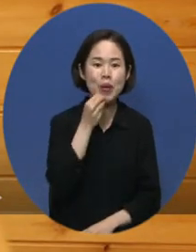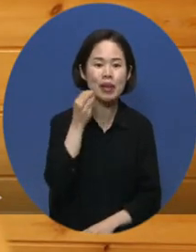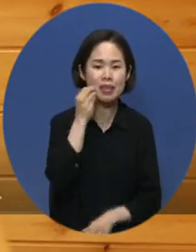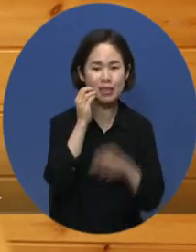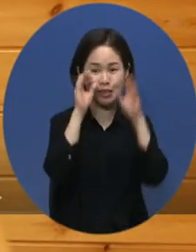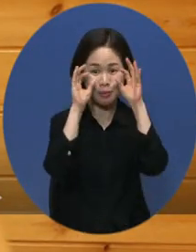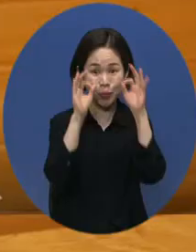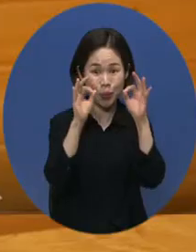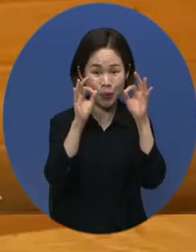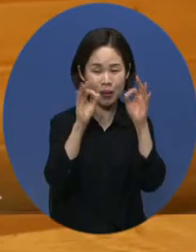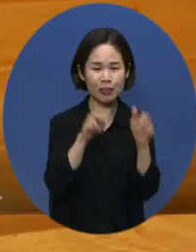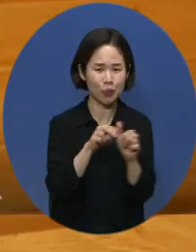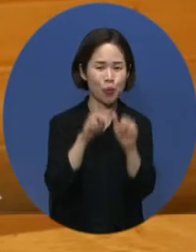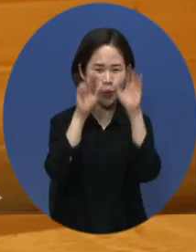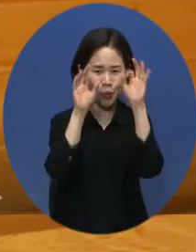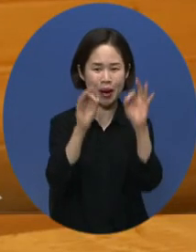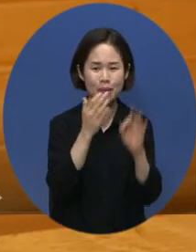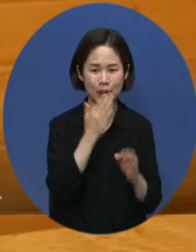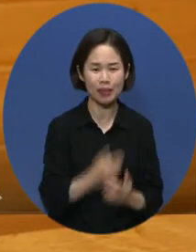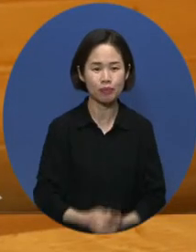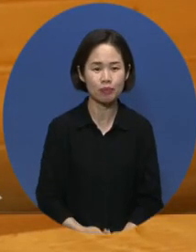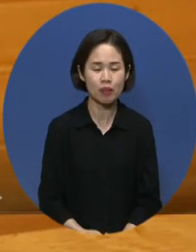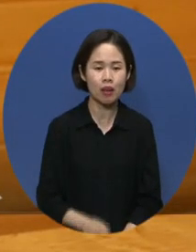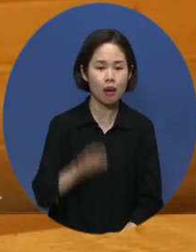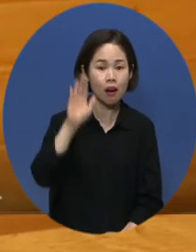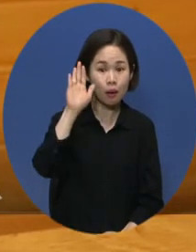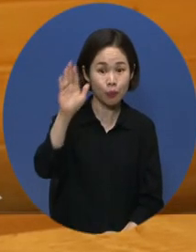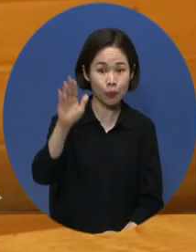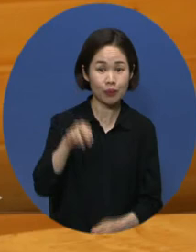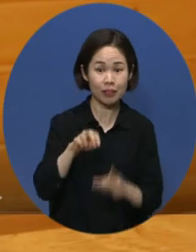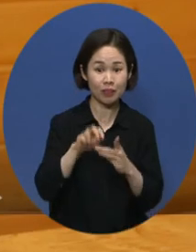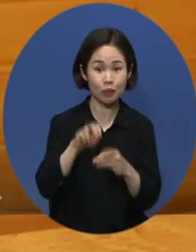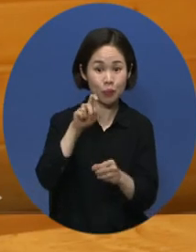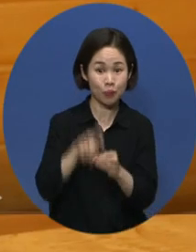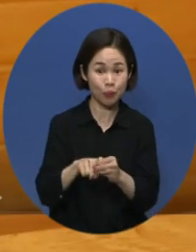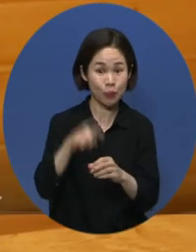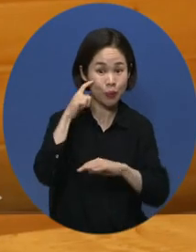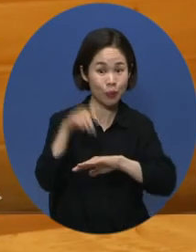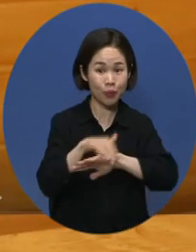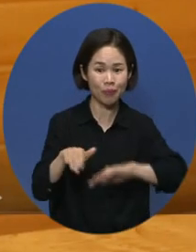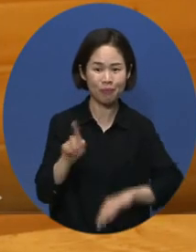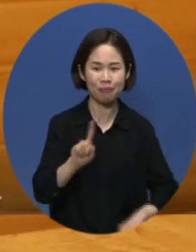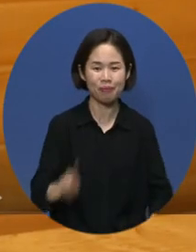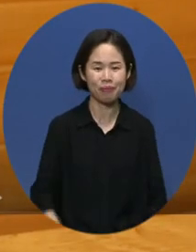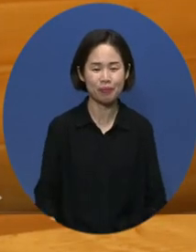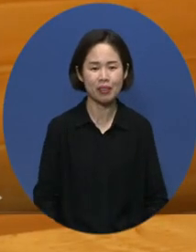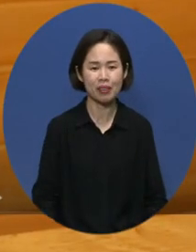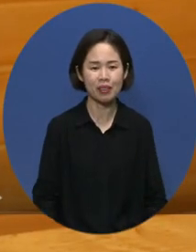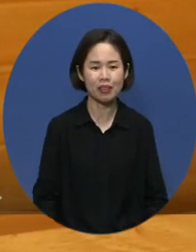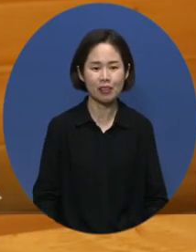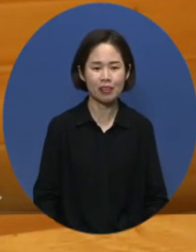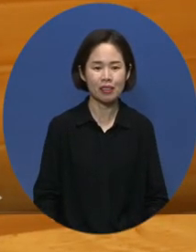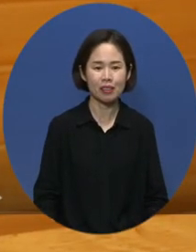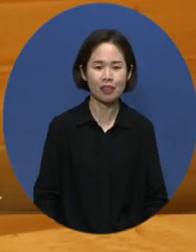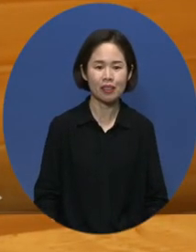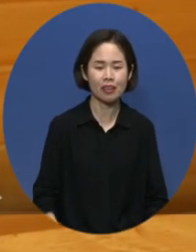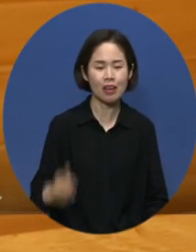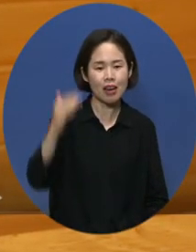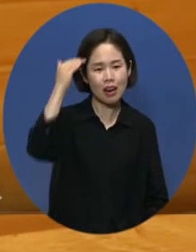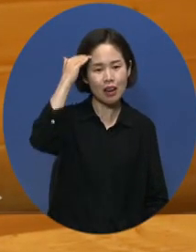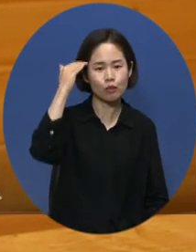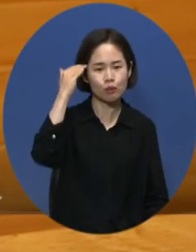있습니다. 앞으로 알다의 목표나 계획이 있다면 어떤 게 있을까요? 앞으로 알다는 한국의 24만